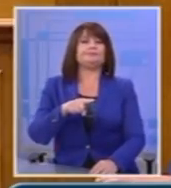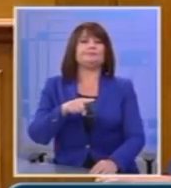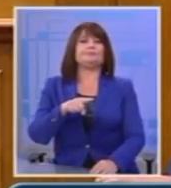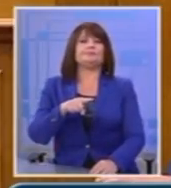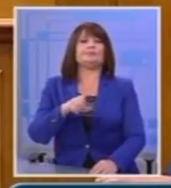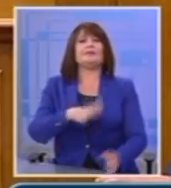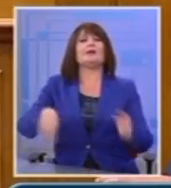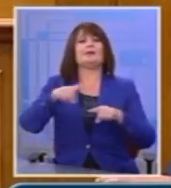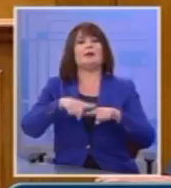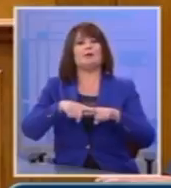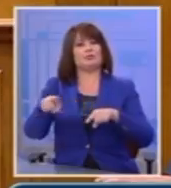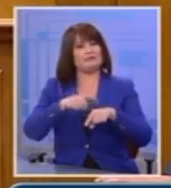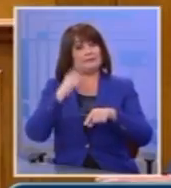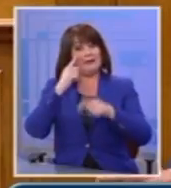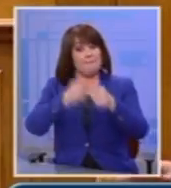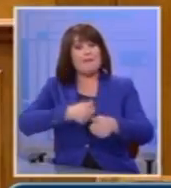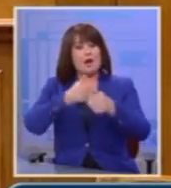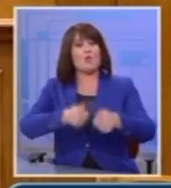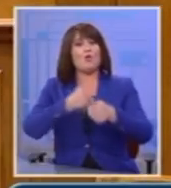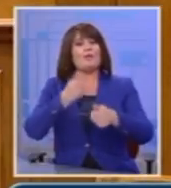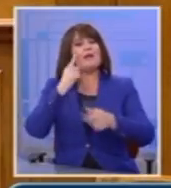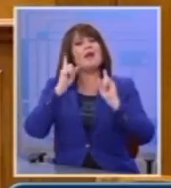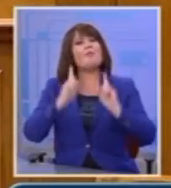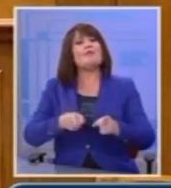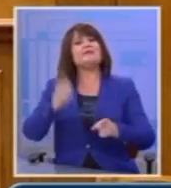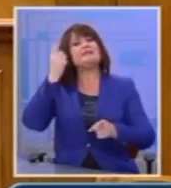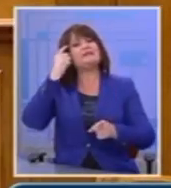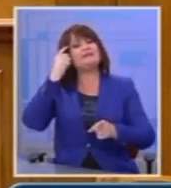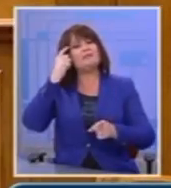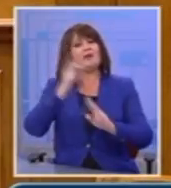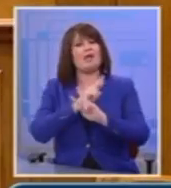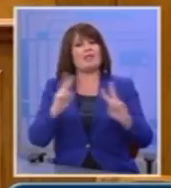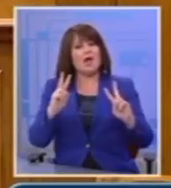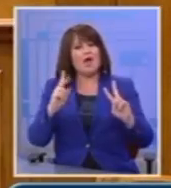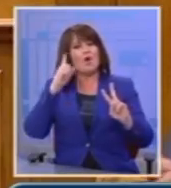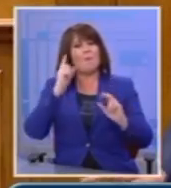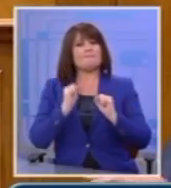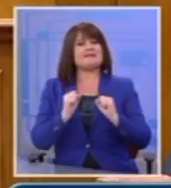ο ελληνικός λαός που παρακολουθεί να κρίνει με νυφαλιότητα και ψυχραιμία.